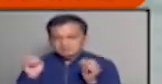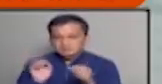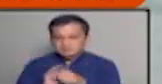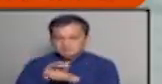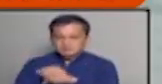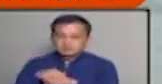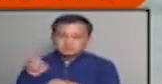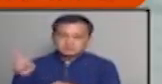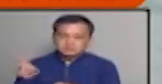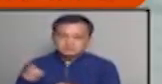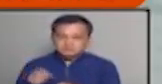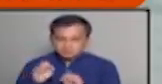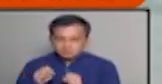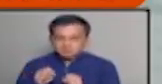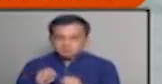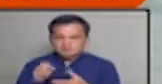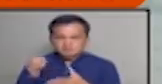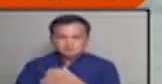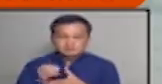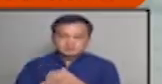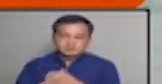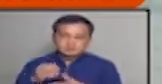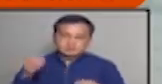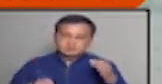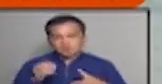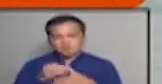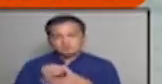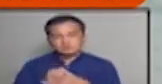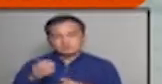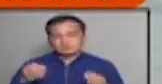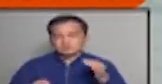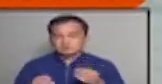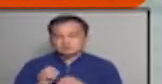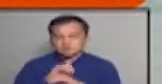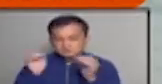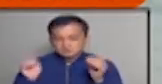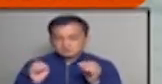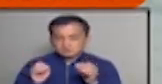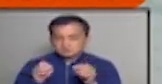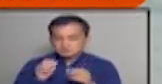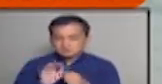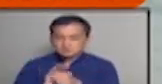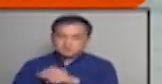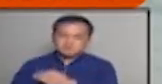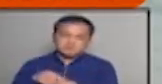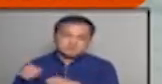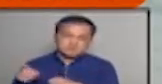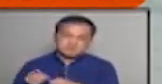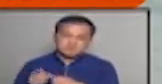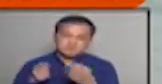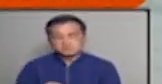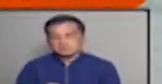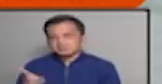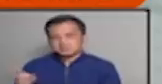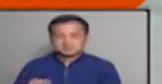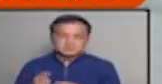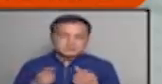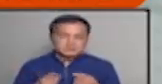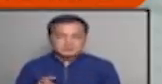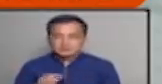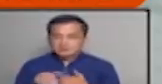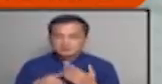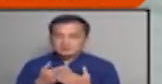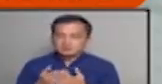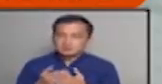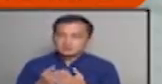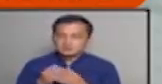pinagtatakpan niya eh. Pwede po siyang makasuhan ng obstruction of justice din eh. Halatang-halata na pinagtatakpan niya yung ano, nangyari eh. So sa lahat po